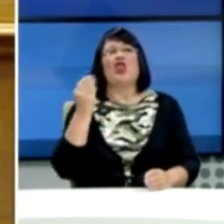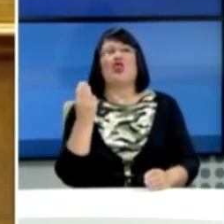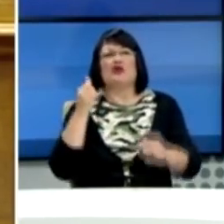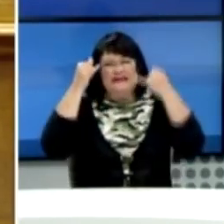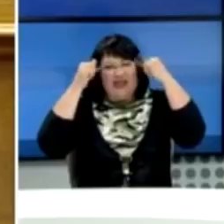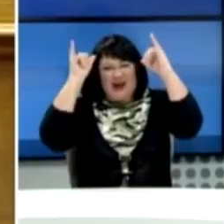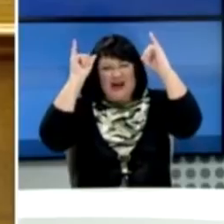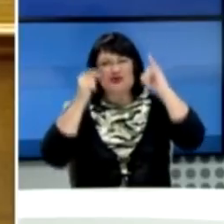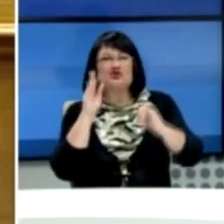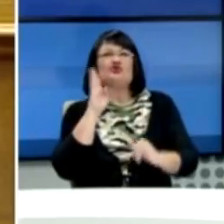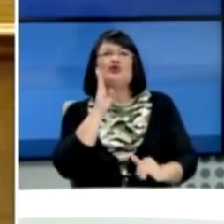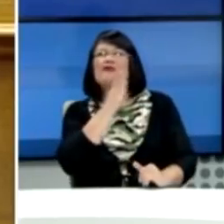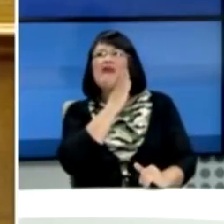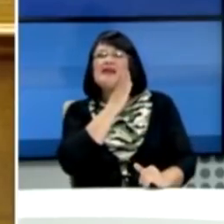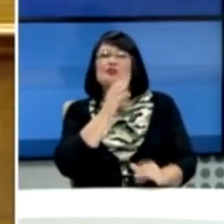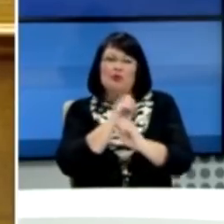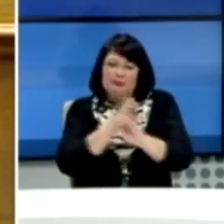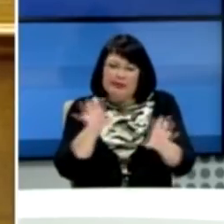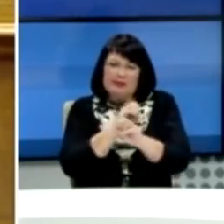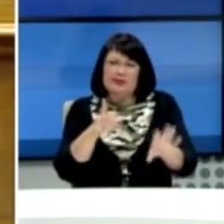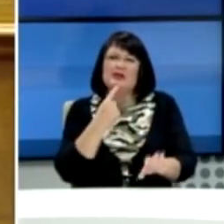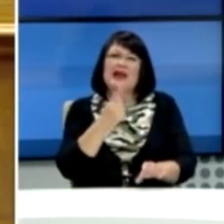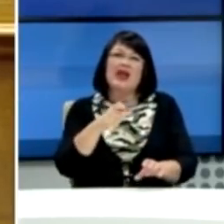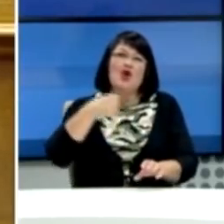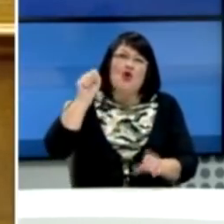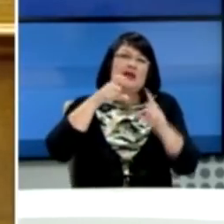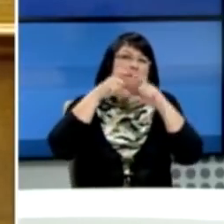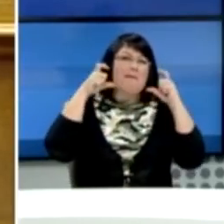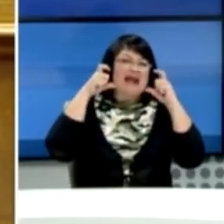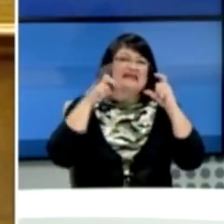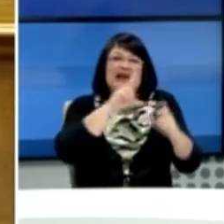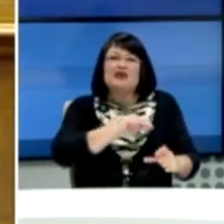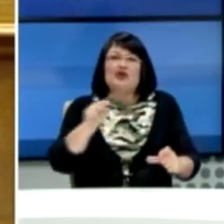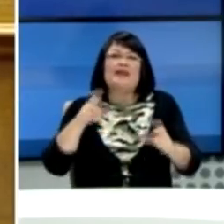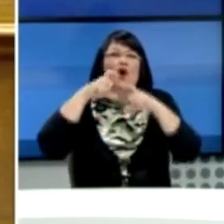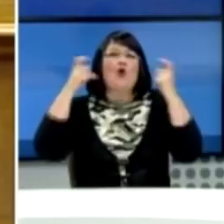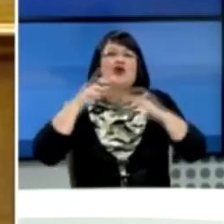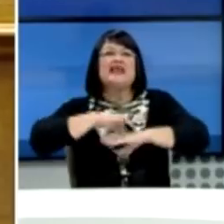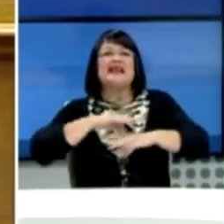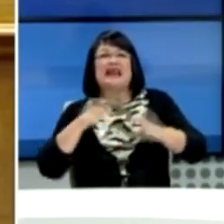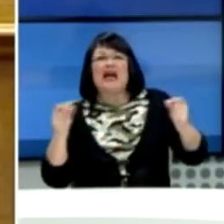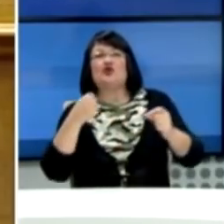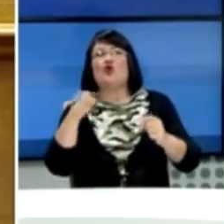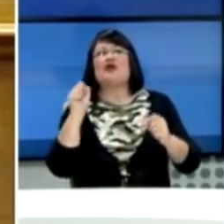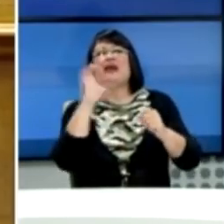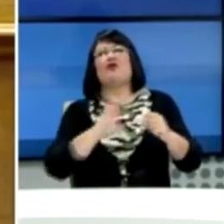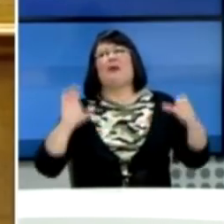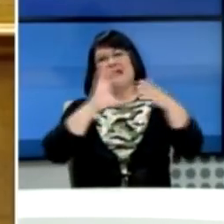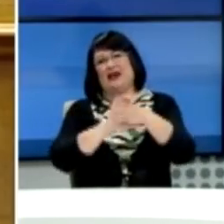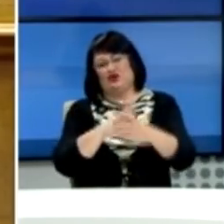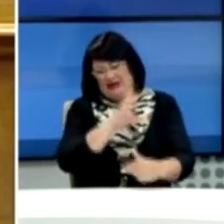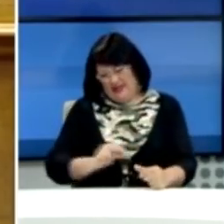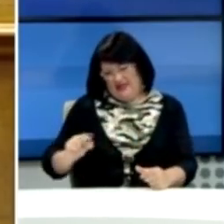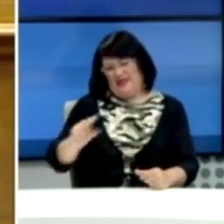να βάζουν στο ίδιο τσουβάλι το όχι στη μάσκα με το όχι στο ΝΑΤΟ, όχι στην Ευρωπαϊκή Ένωση, όχι σε άλλα και